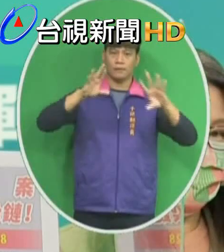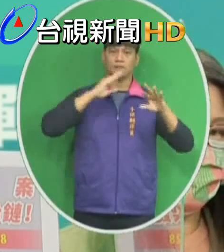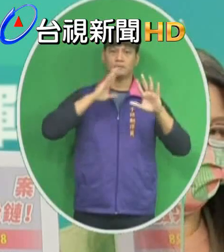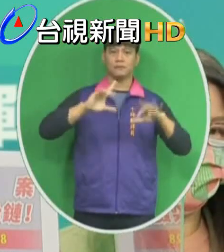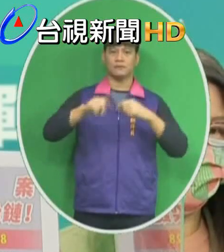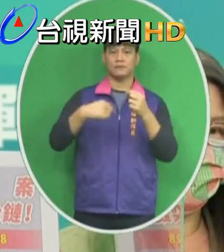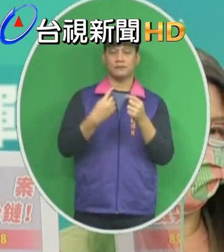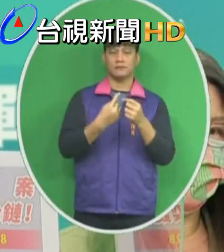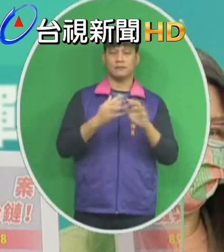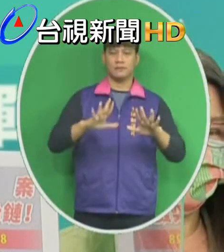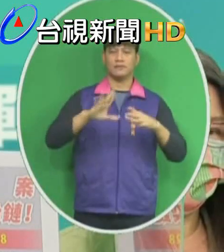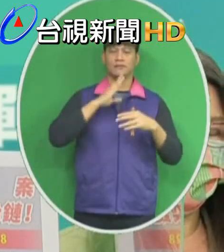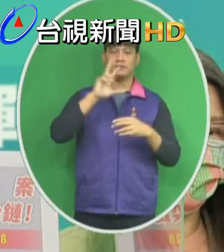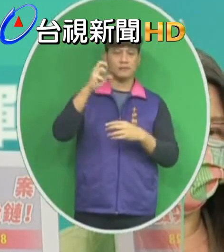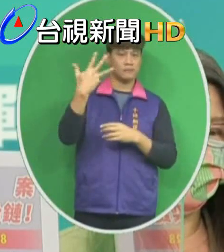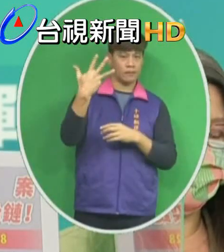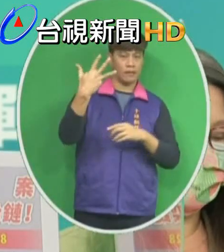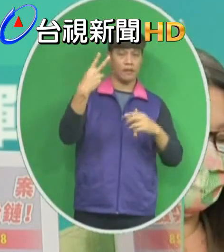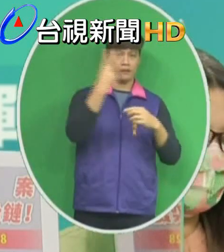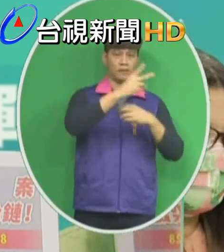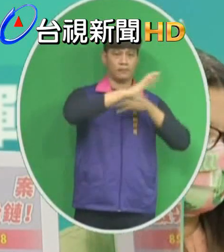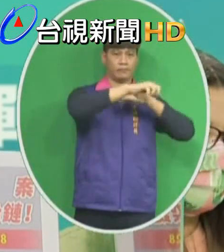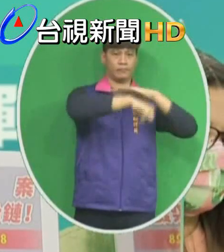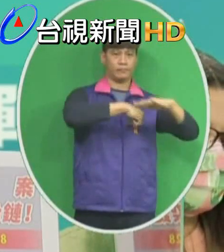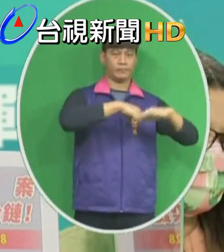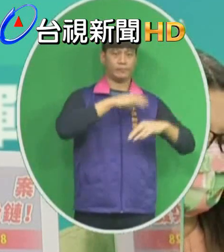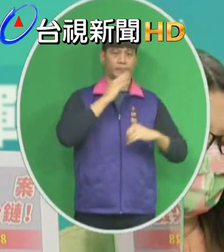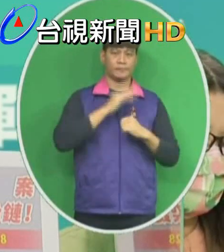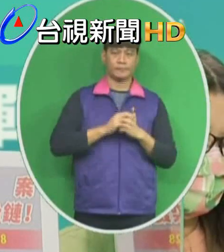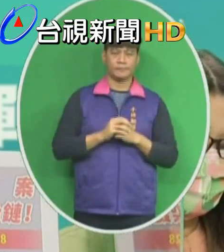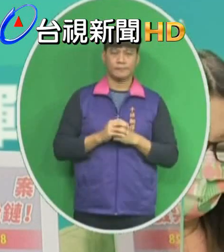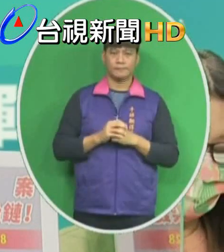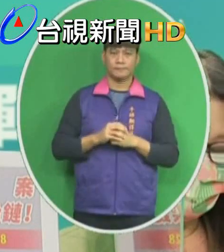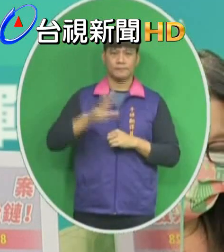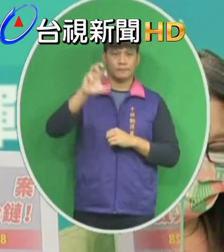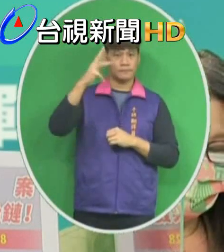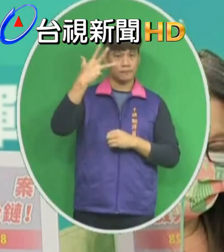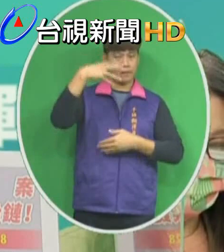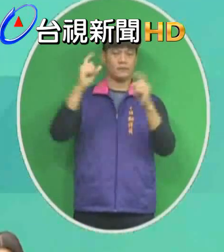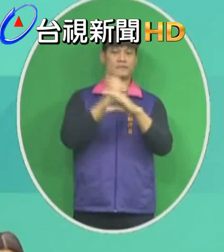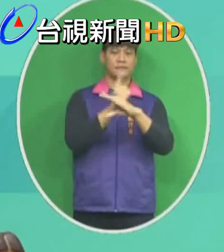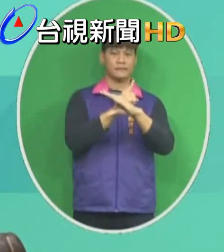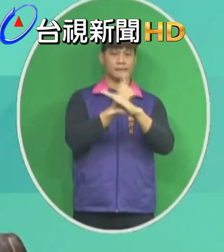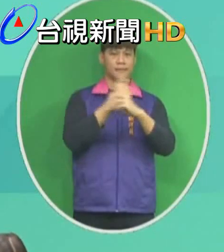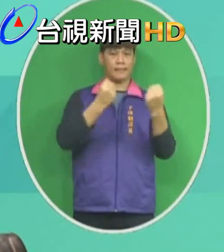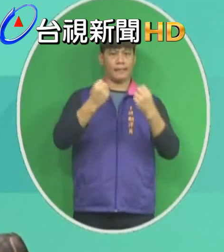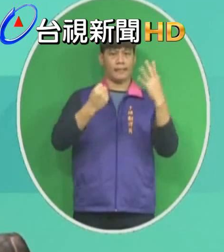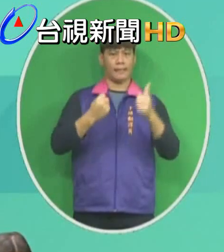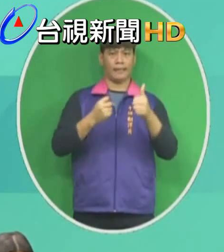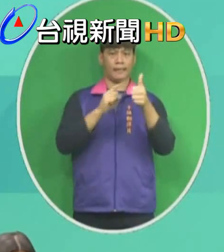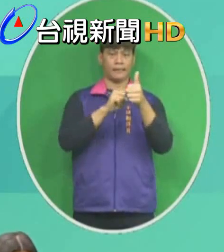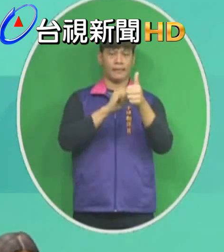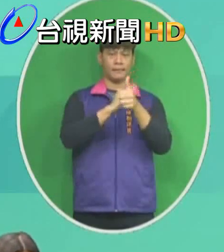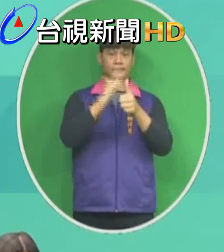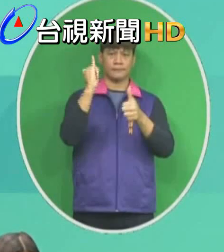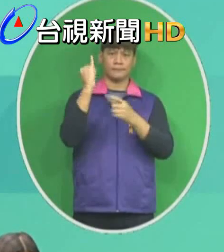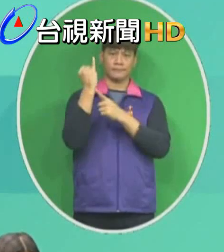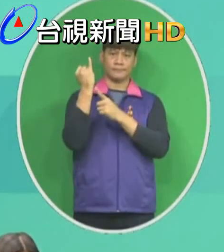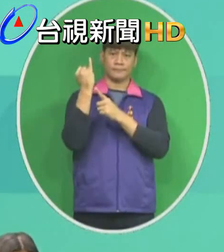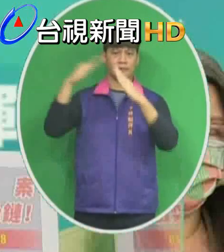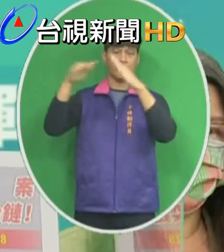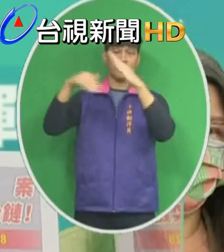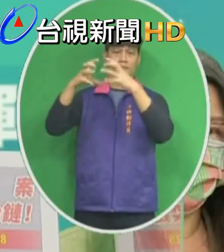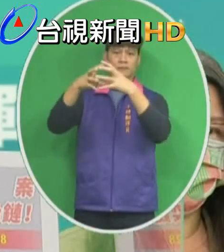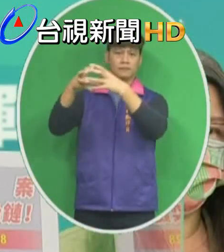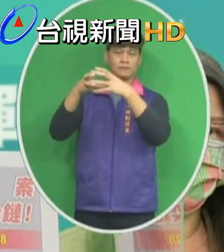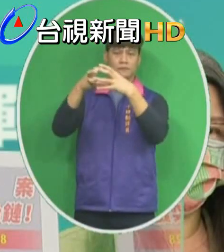本土案例有来自屏东印度变种病毒所感染，这三个 Delta 变种病毒步步进逼，